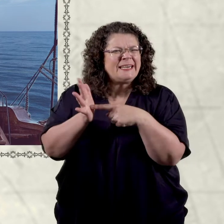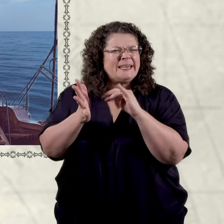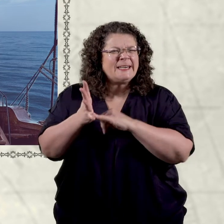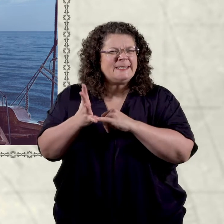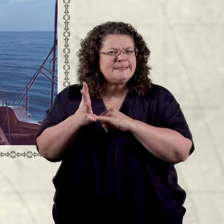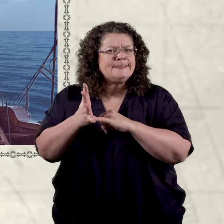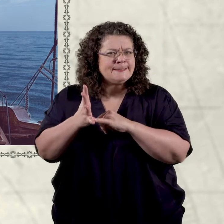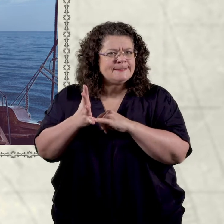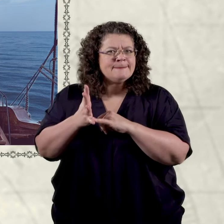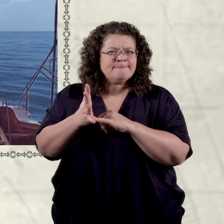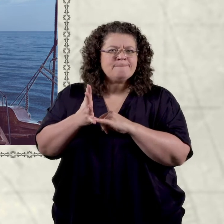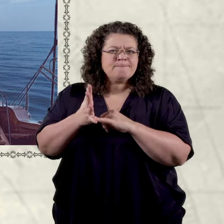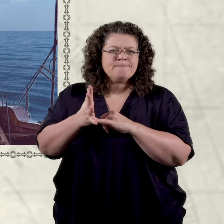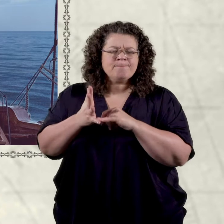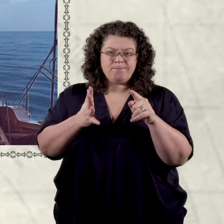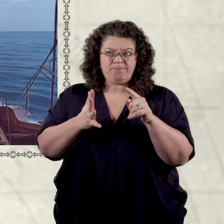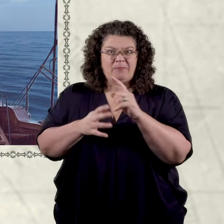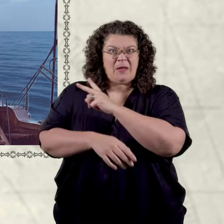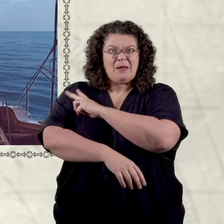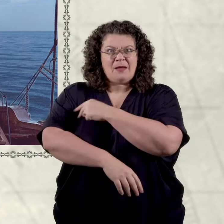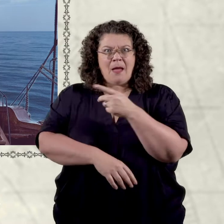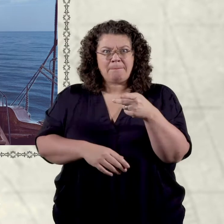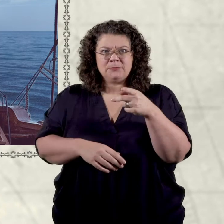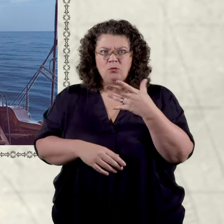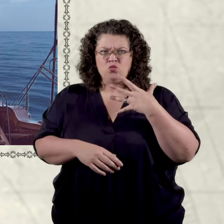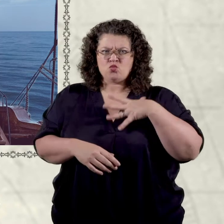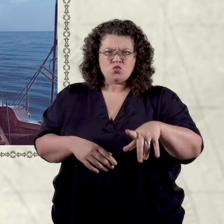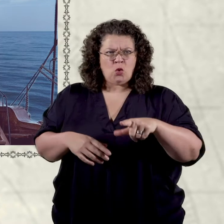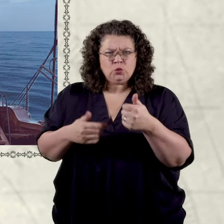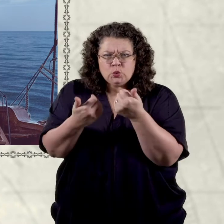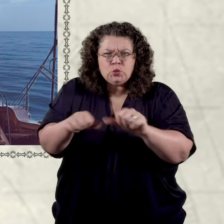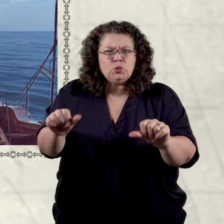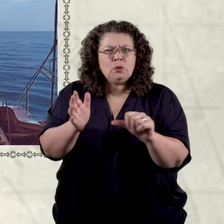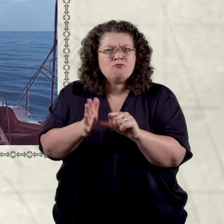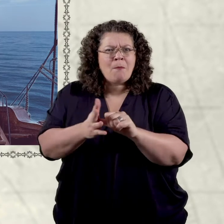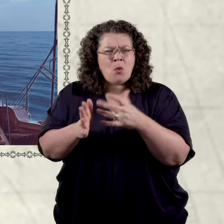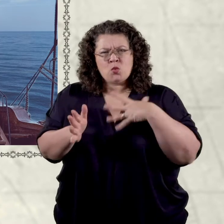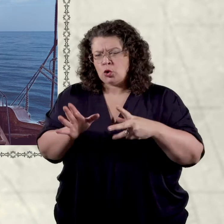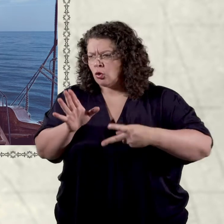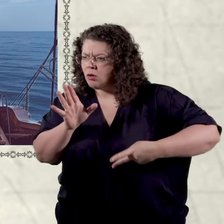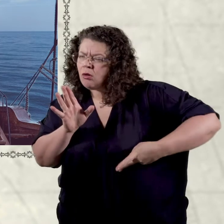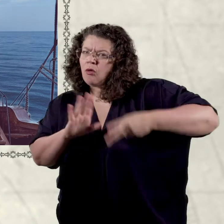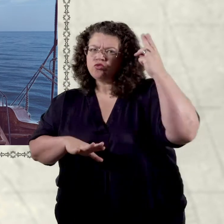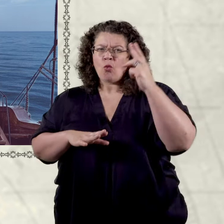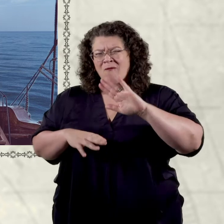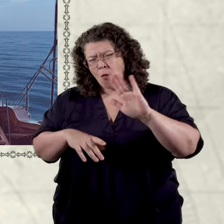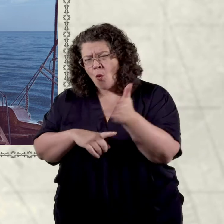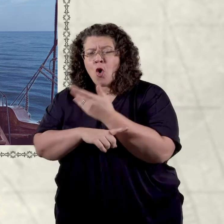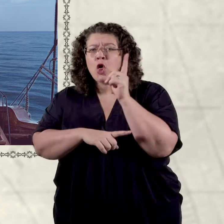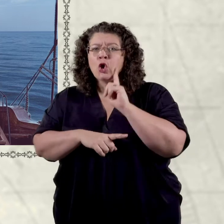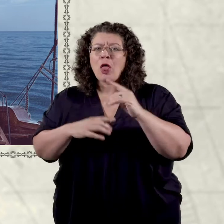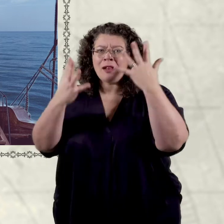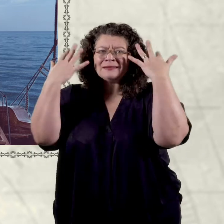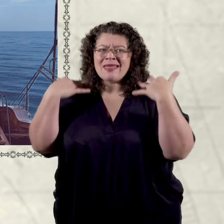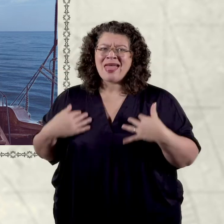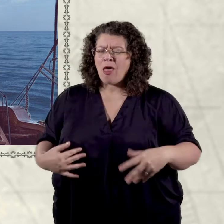pen. A be oedd y capten yn awyddus i wneud mwyn datrys y broblem yma oedd torri gwella merched i